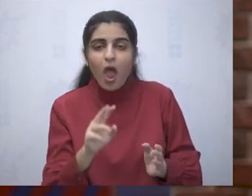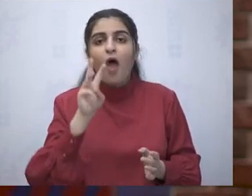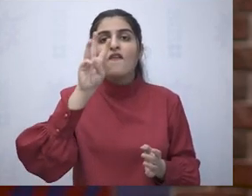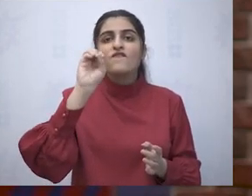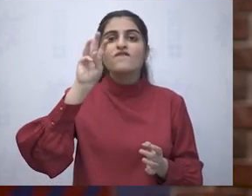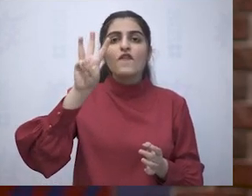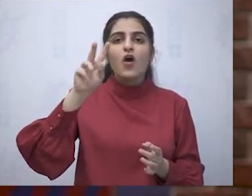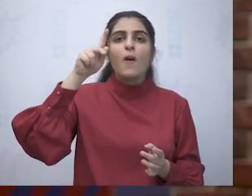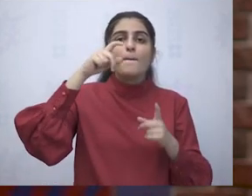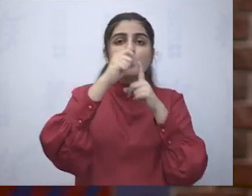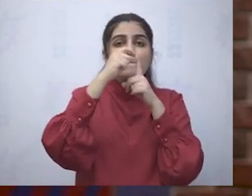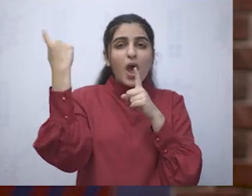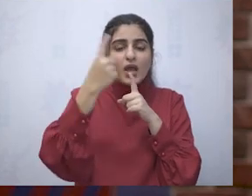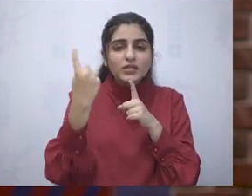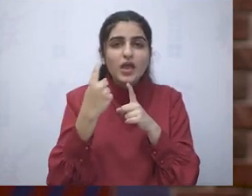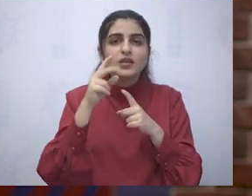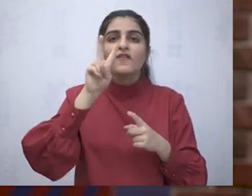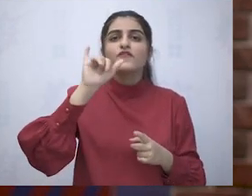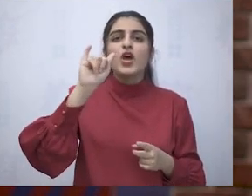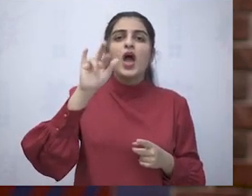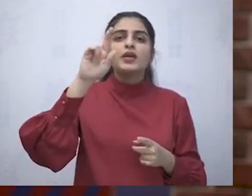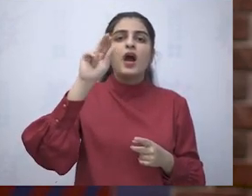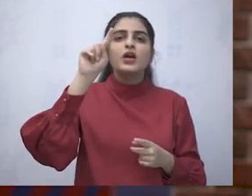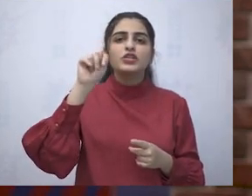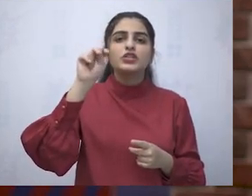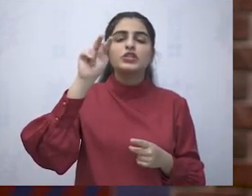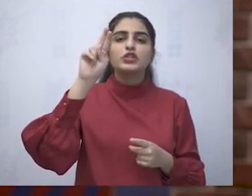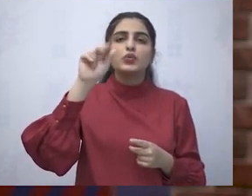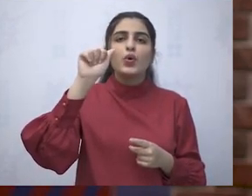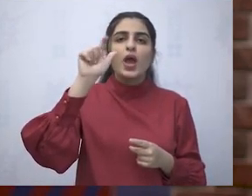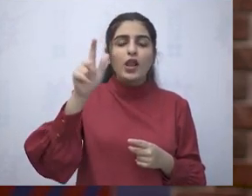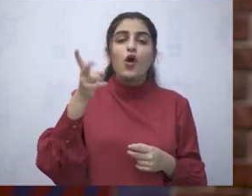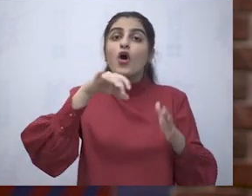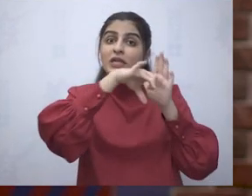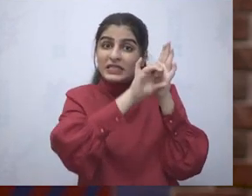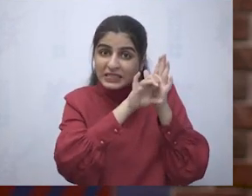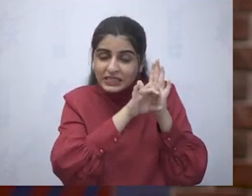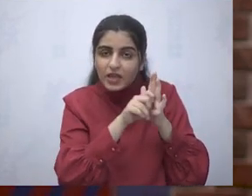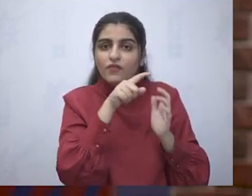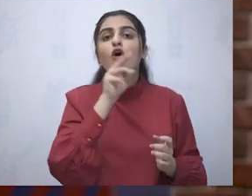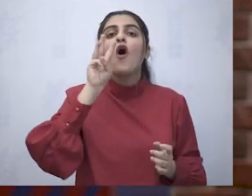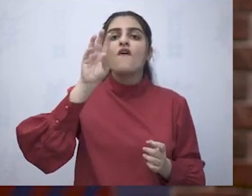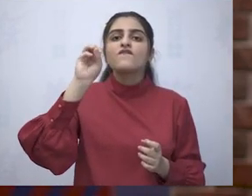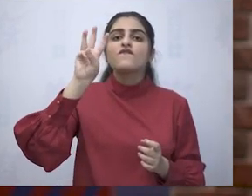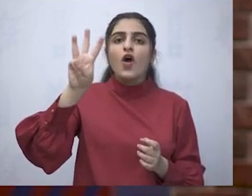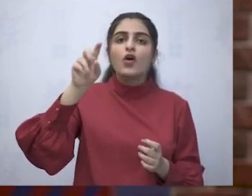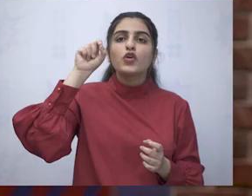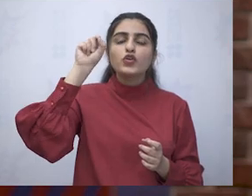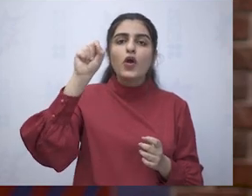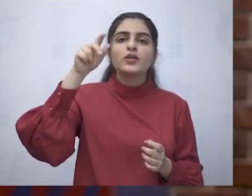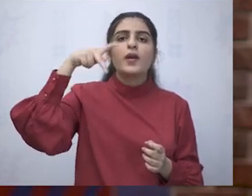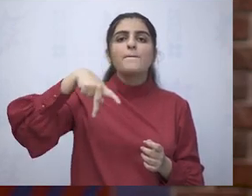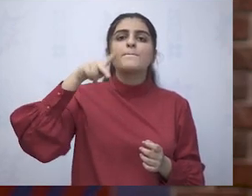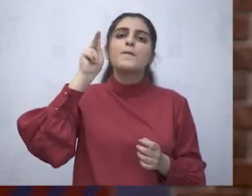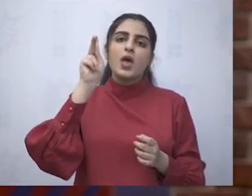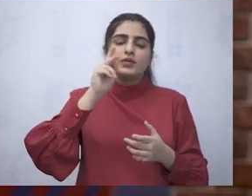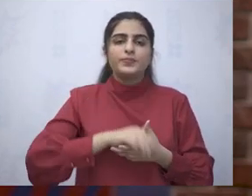YouTube, you will find us at WOW Pakistan Virtual. If you're following us on Instagram, we